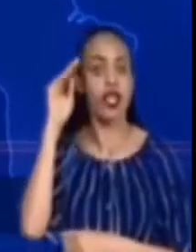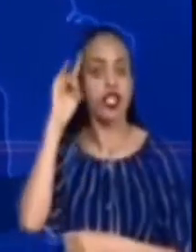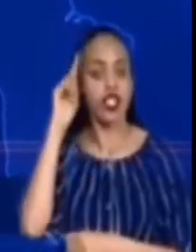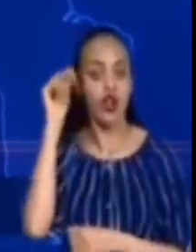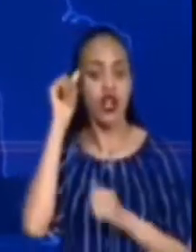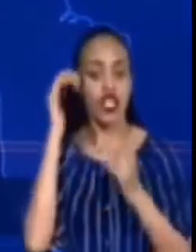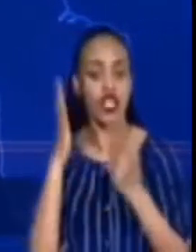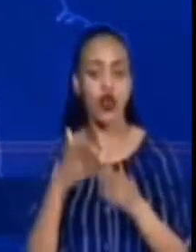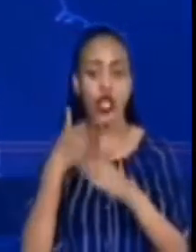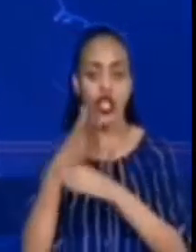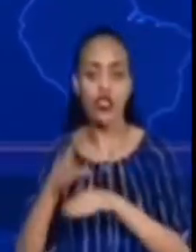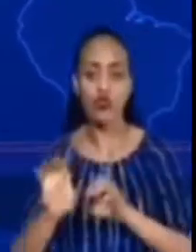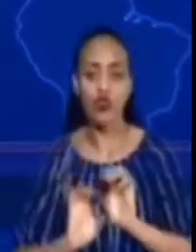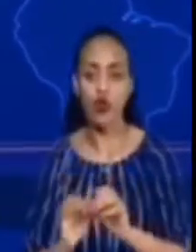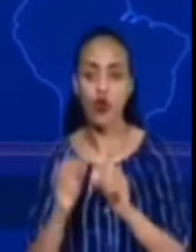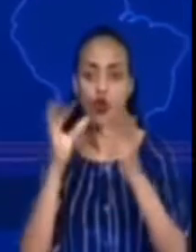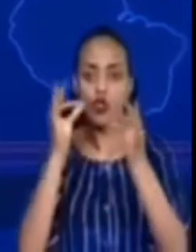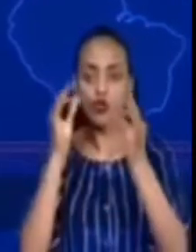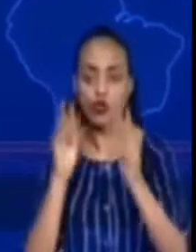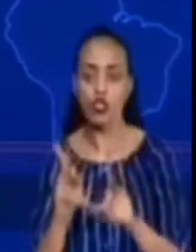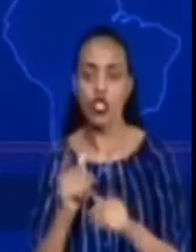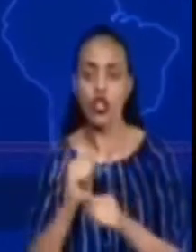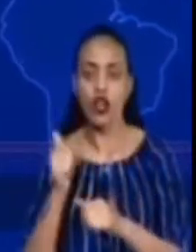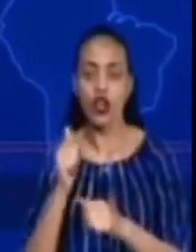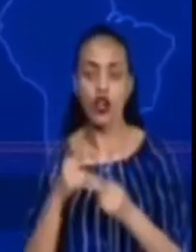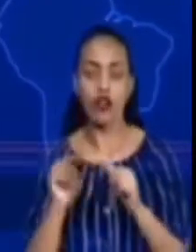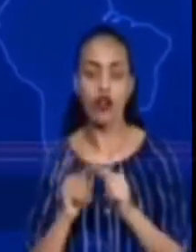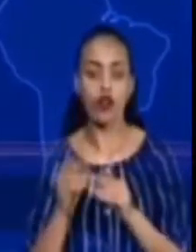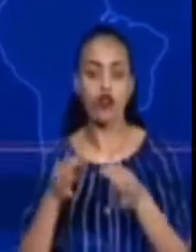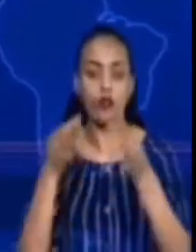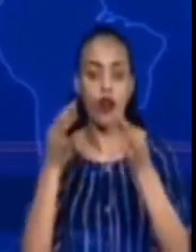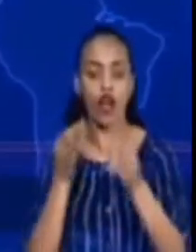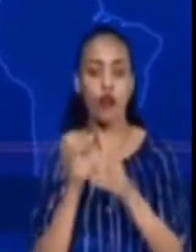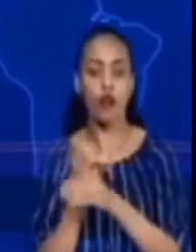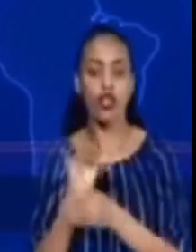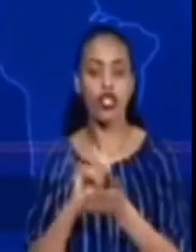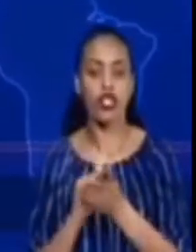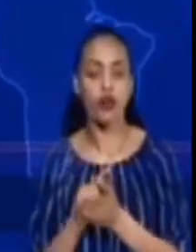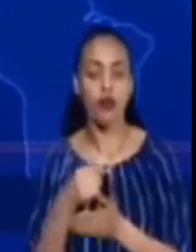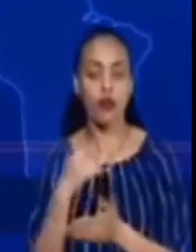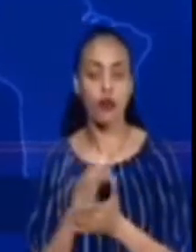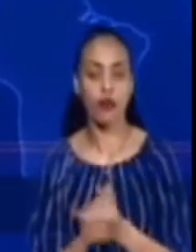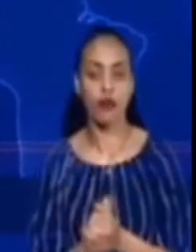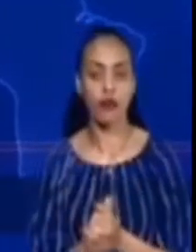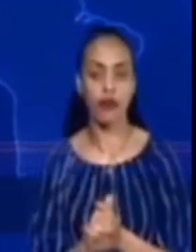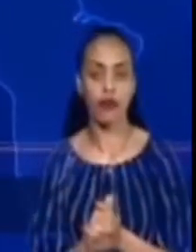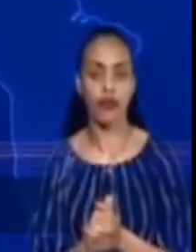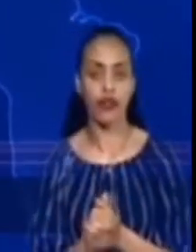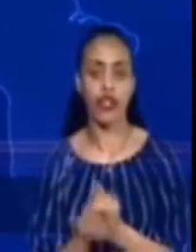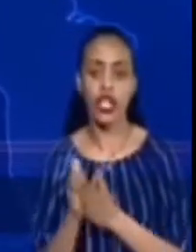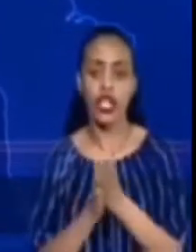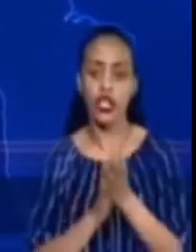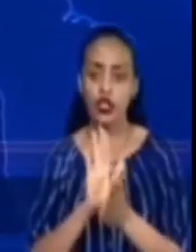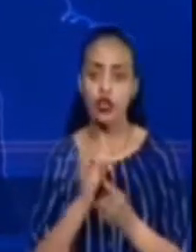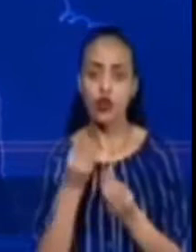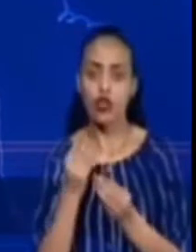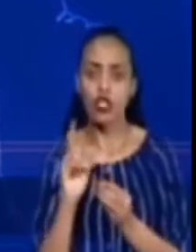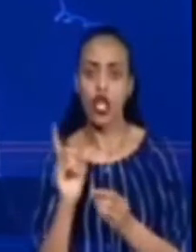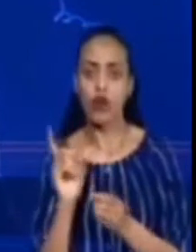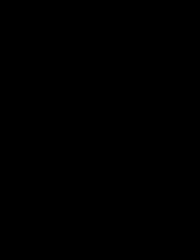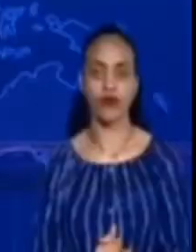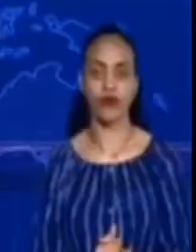ተበልከቱ ወራነ ጣሊያንስ በከሉ ለጥረት ሃላን ዴቪን የመንጫሰ ወይ ተማሩት ዴቪ አንስ ሁመን